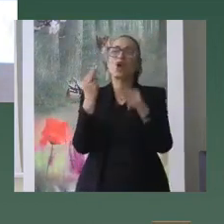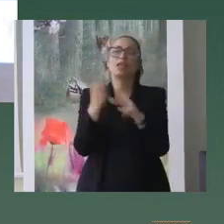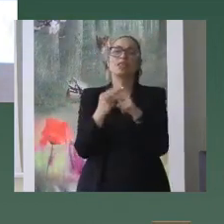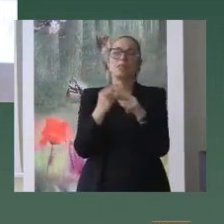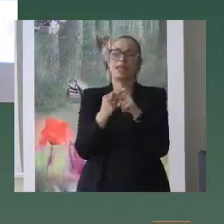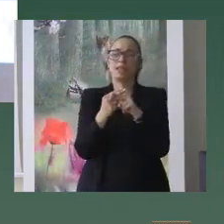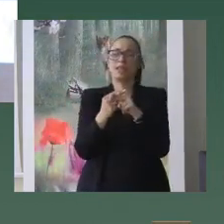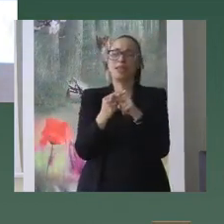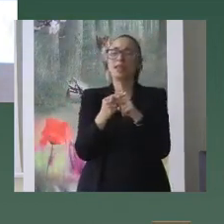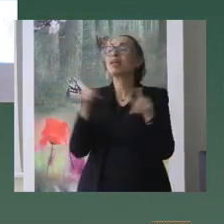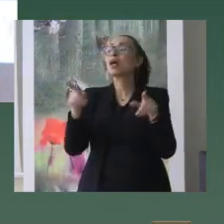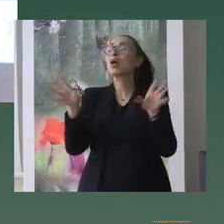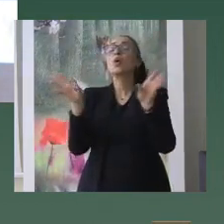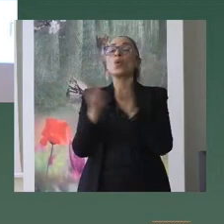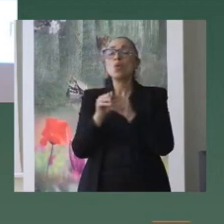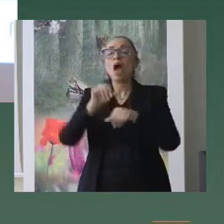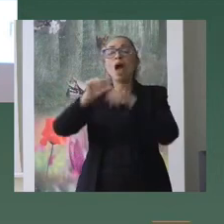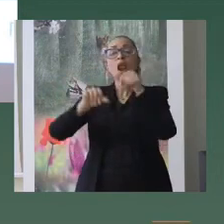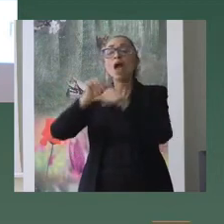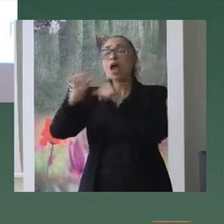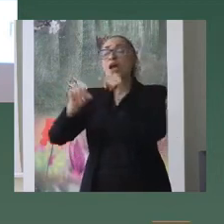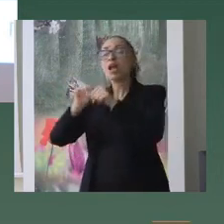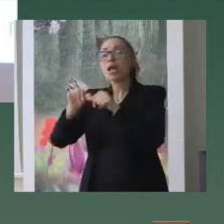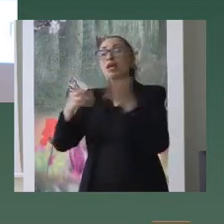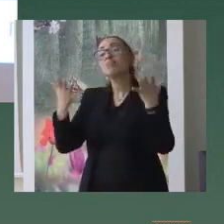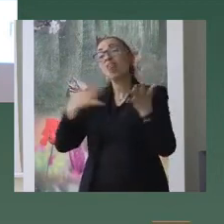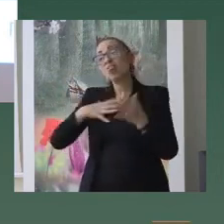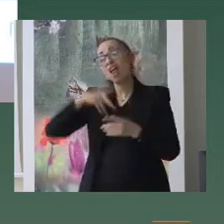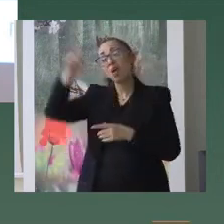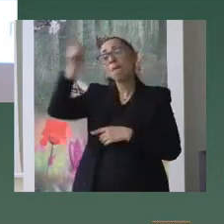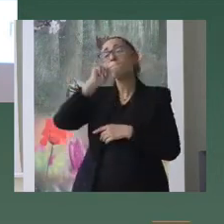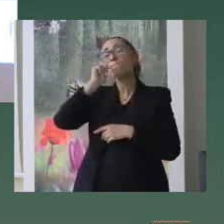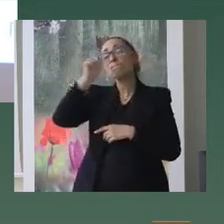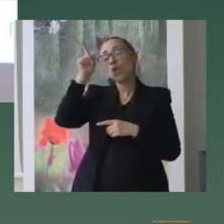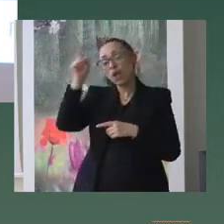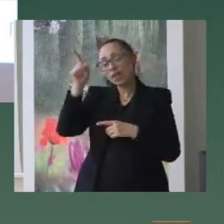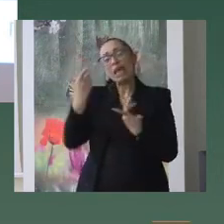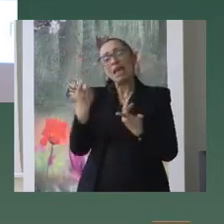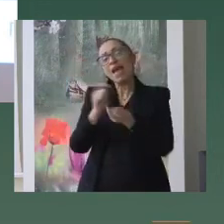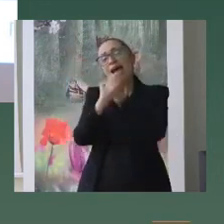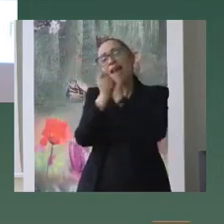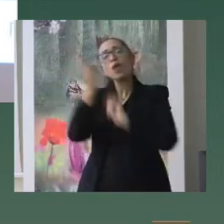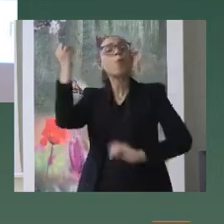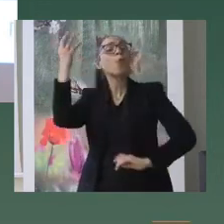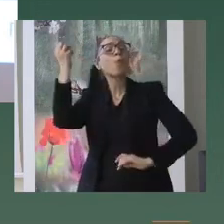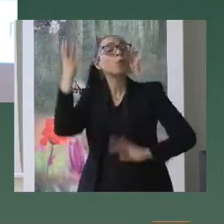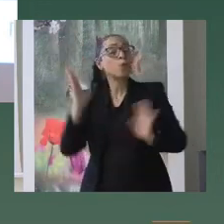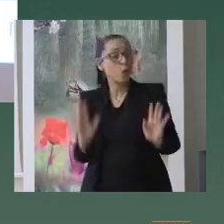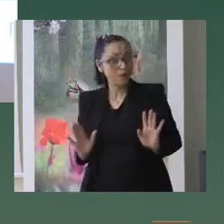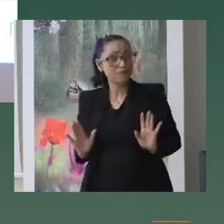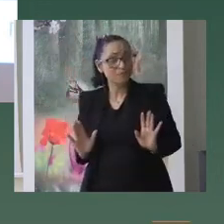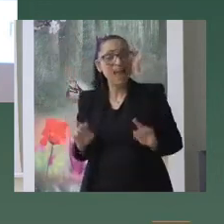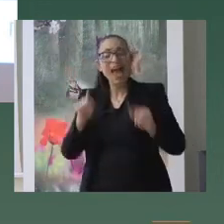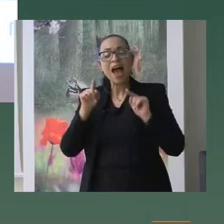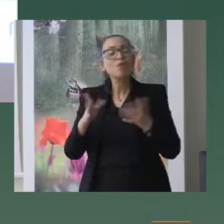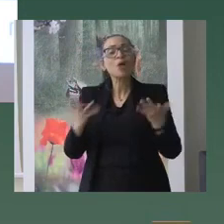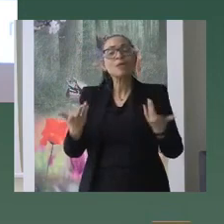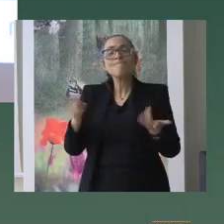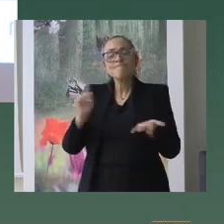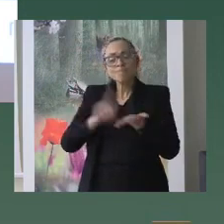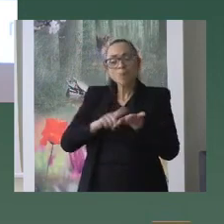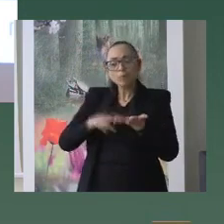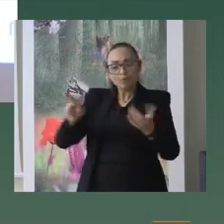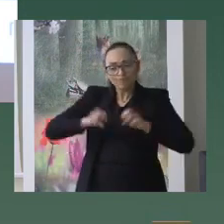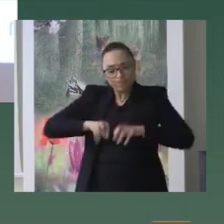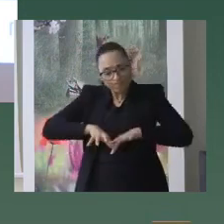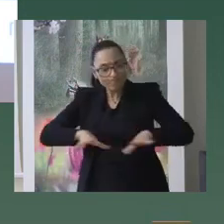σημαντική. Οι δομικές αλλαγές λοιπόν χρειάζονται πολιτική βούληση και αλλαγή κουλτούρας. Τι είναι αυτό που μπορεί να κινητοποιήσει